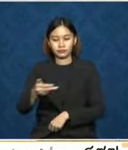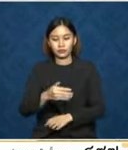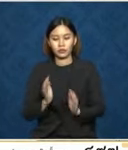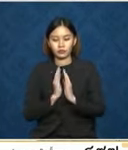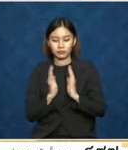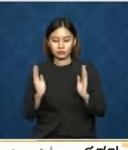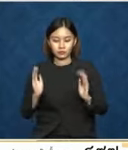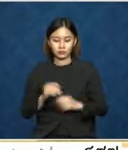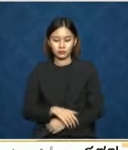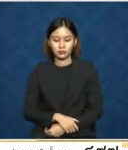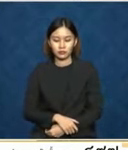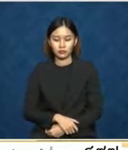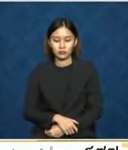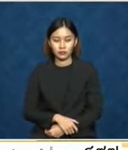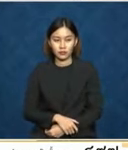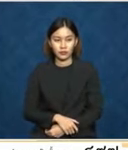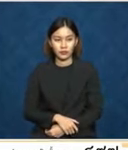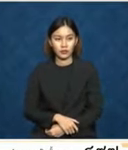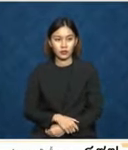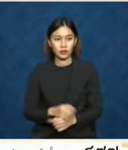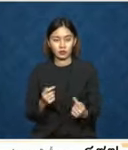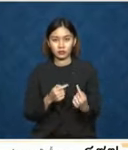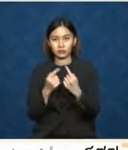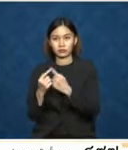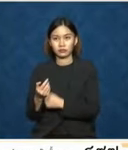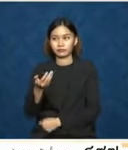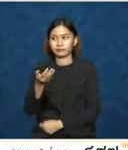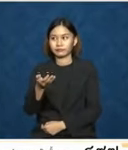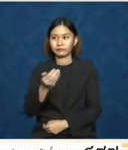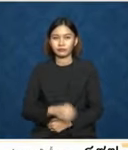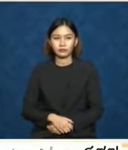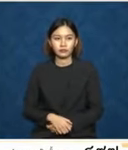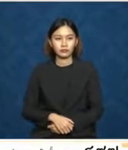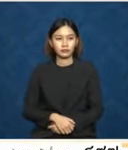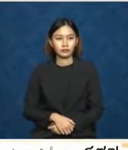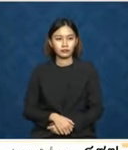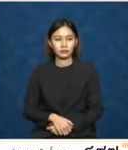ประธานครับขอเชิญคุณพระทพองค์ภัทรประสิทธิ์